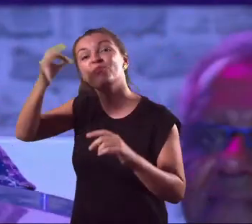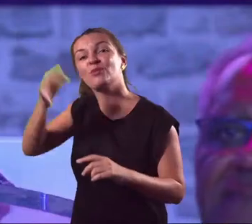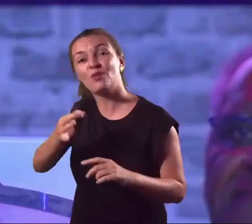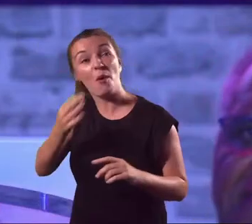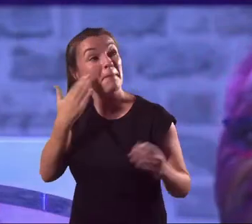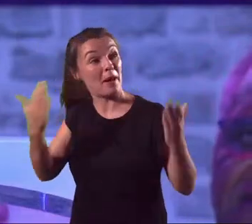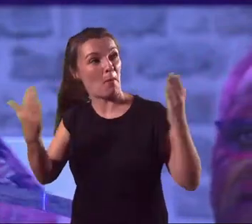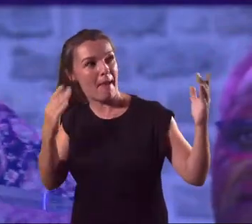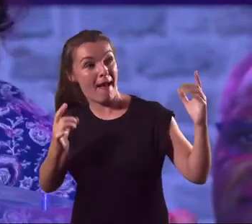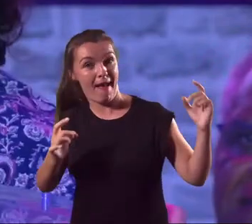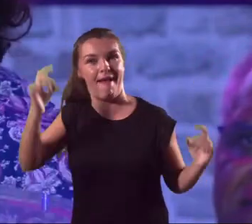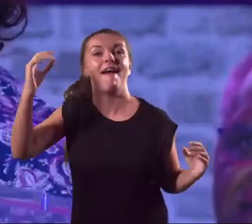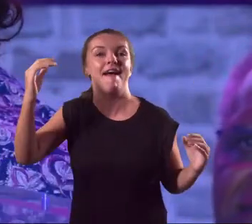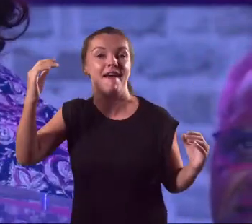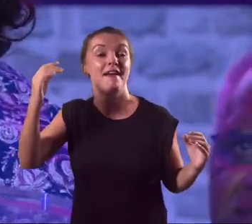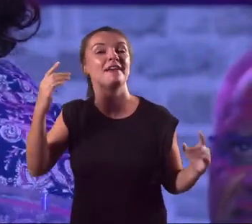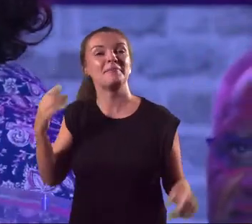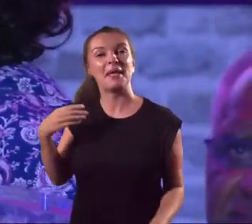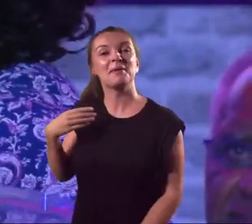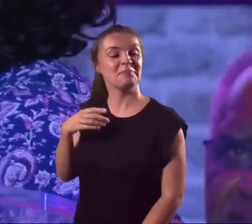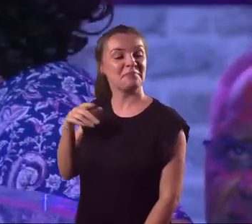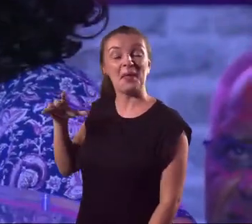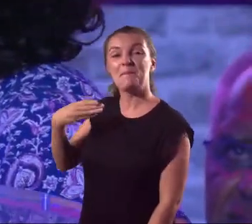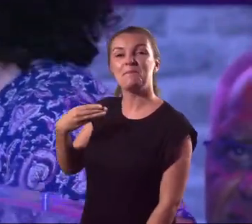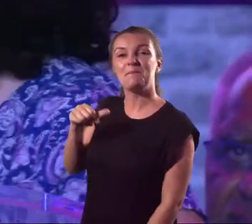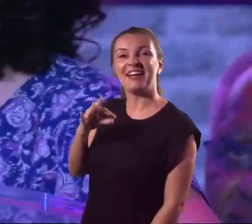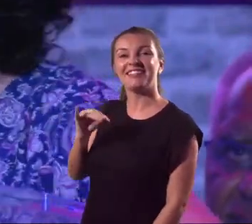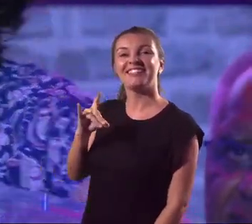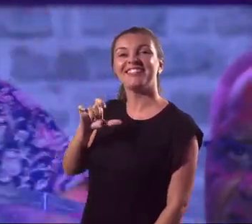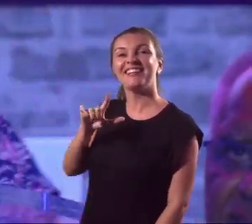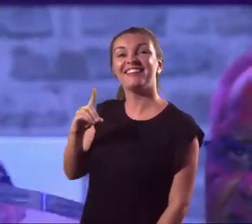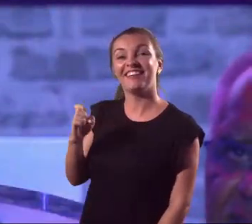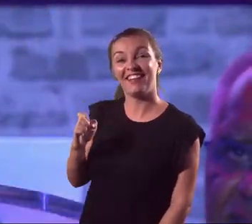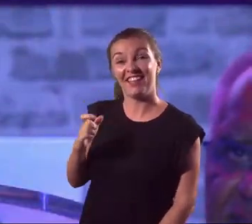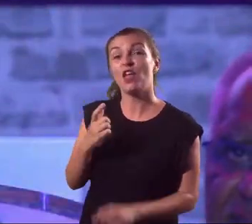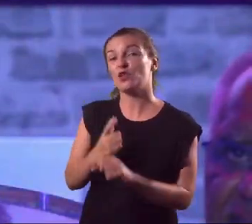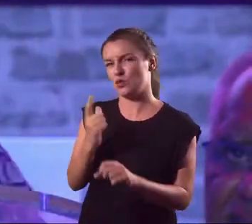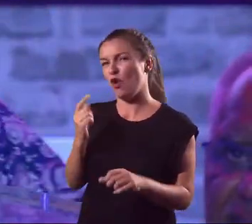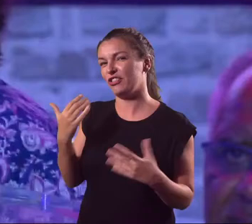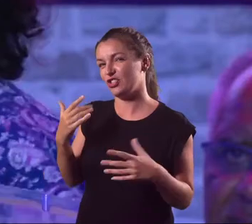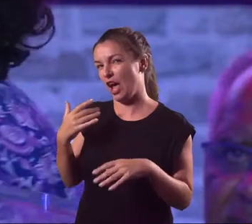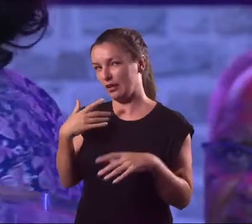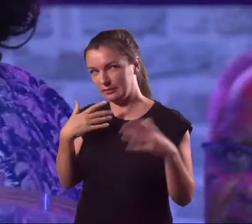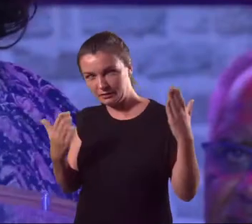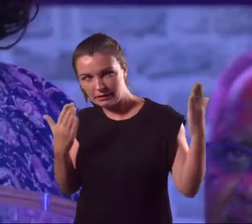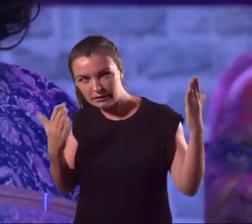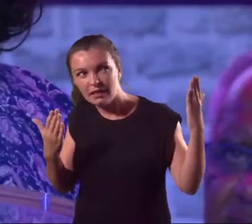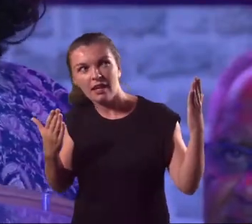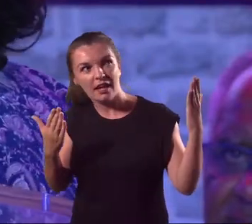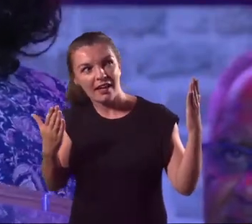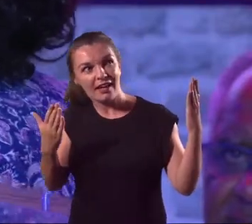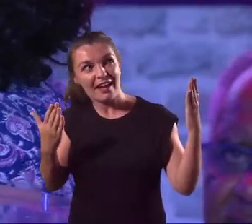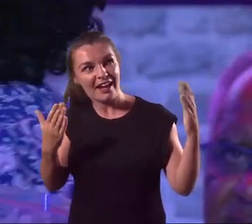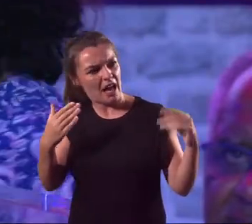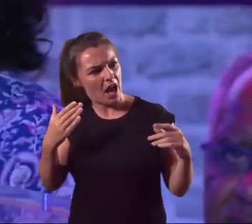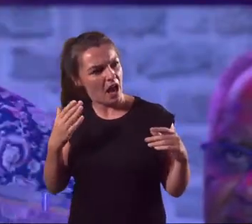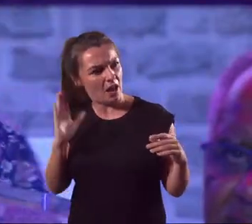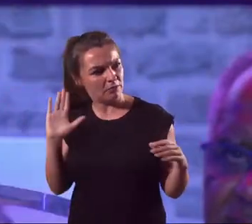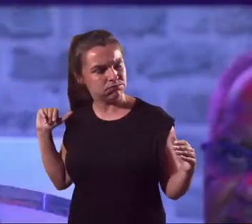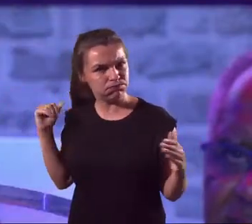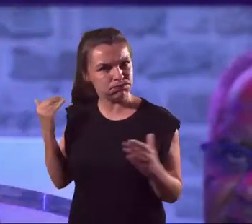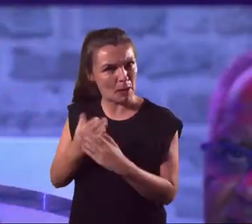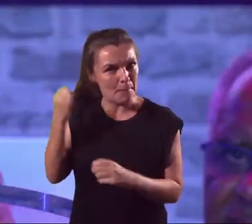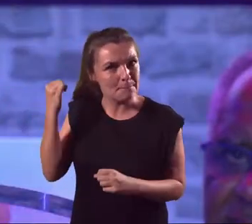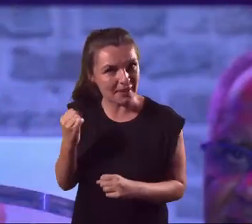dans l'Hexagone, mais Mathilde avait fait cet exercice aussi il y a 2 ans, et entre-temps, on a pris plus 20 ou 30%, je crois,